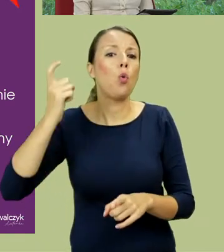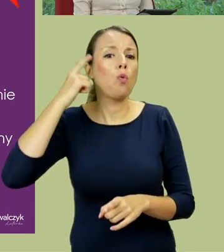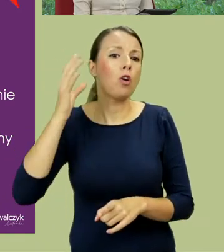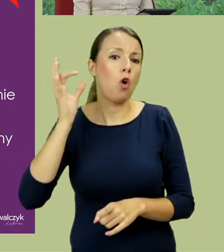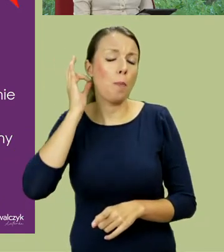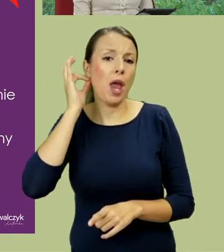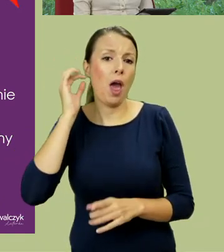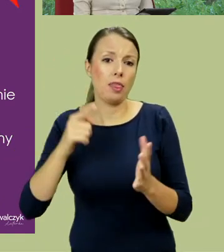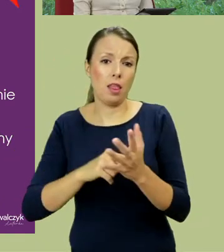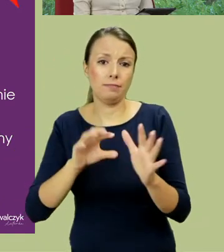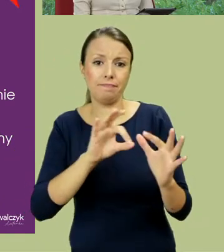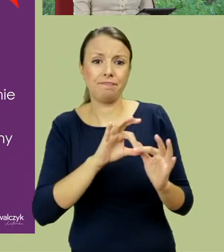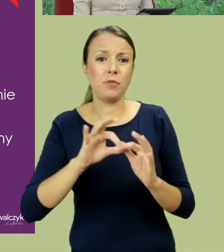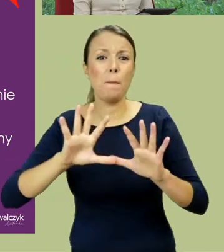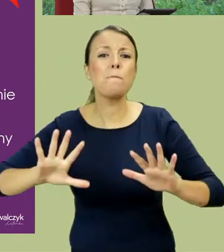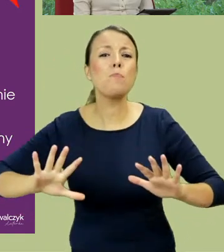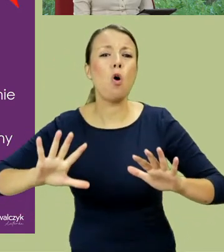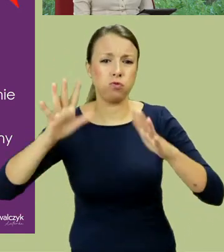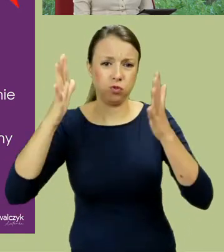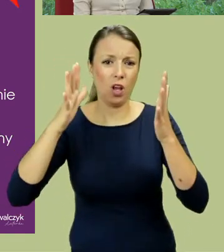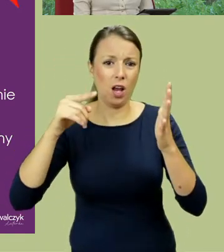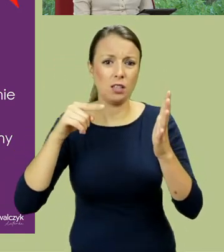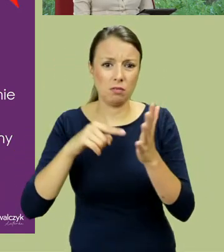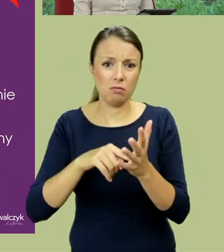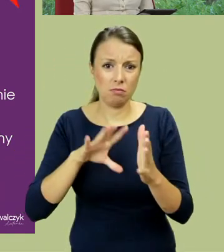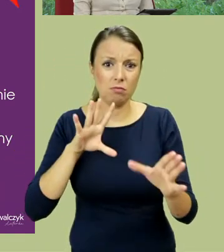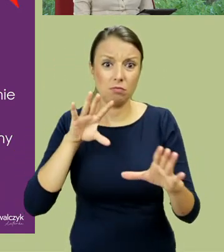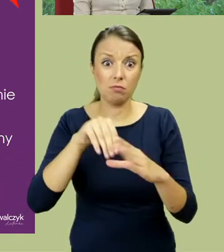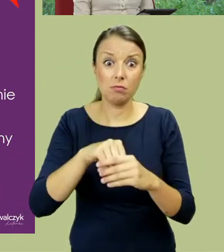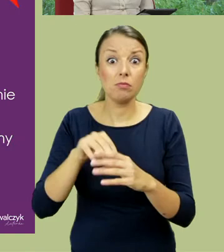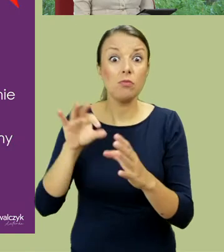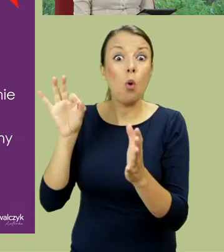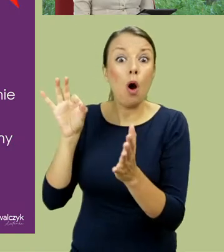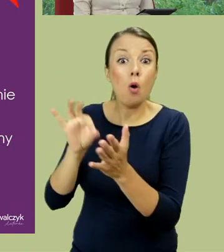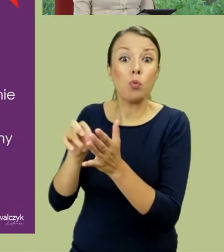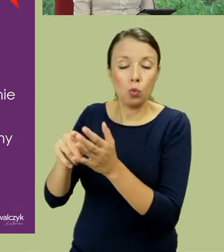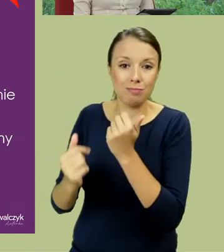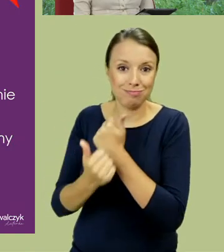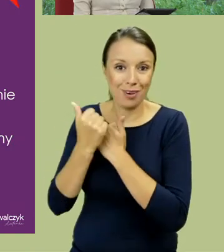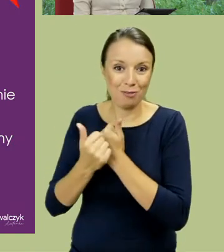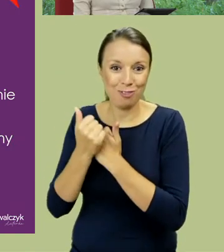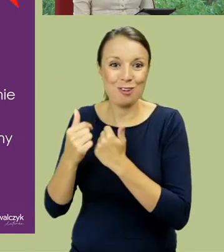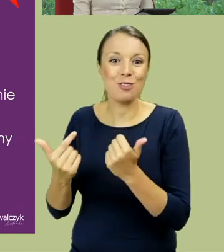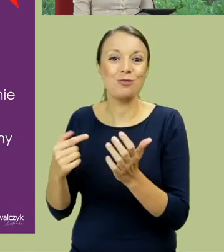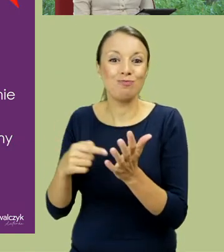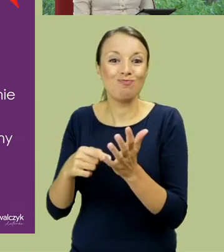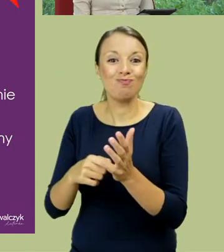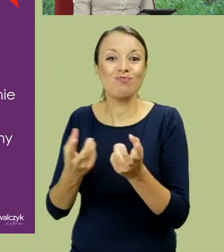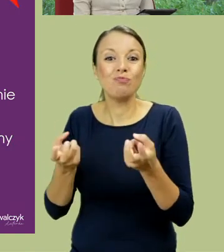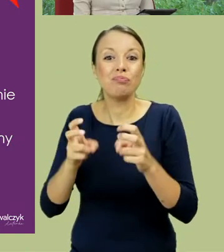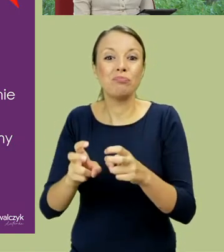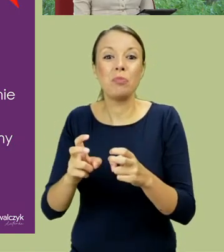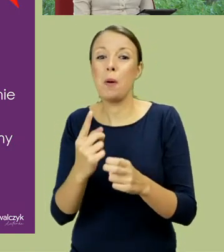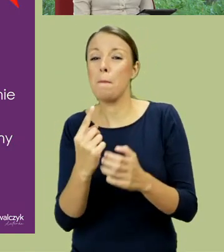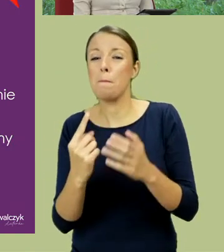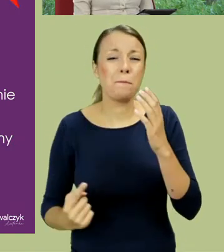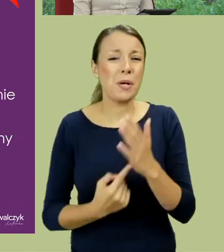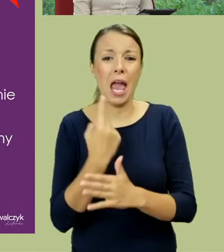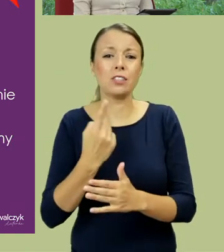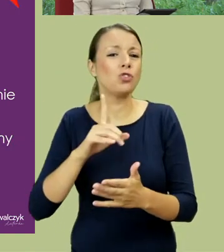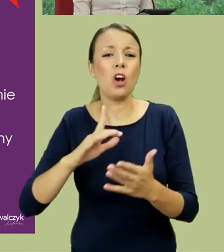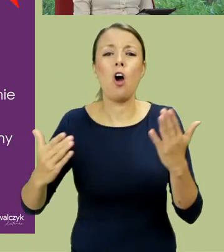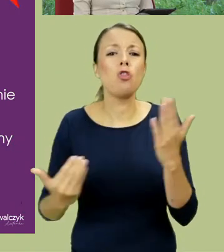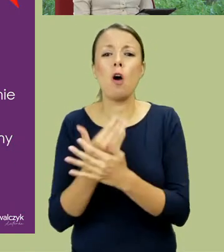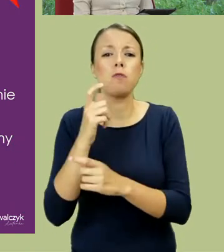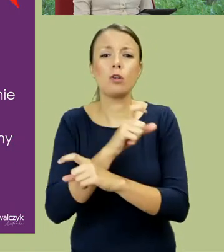doprowadziły do powstania pierwszej nowoczesnej organizacji humanitarnej